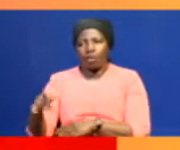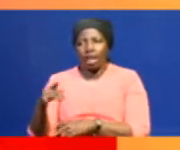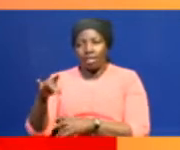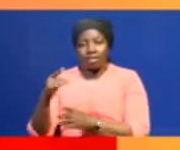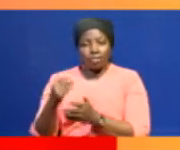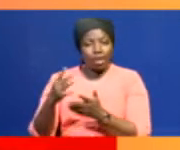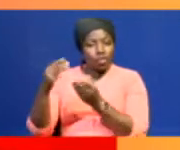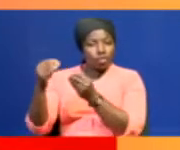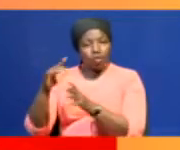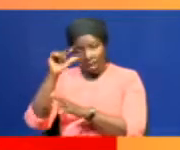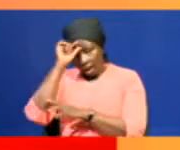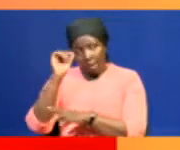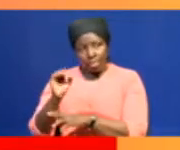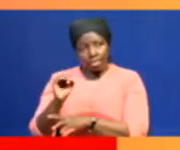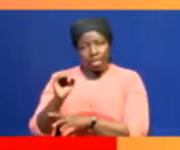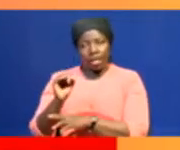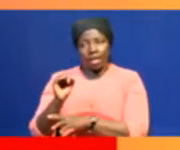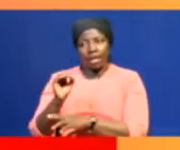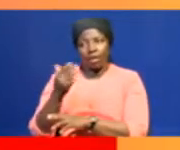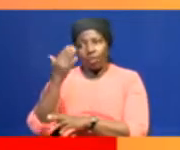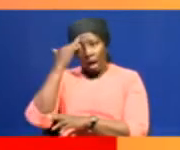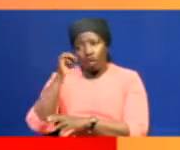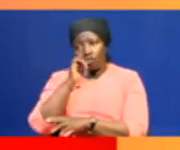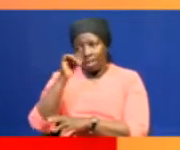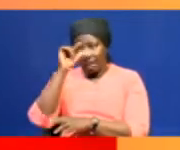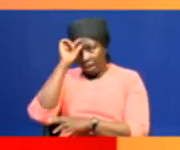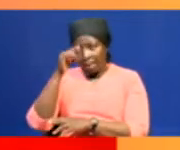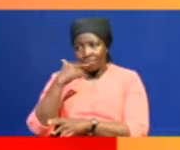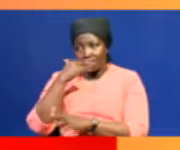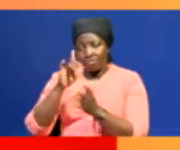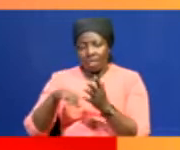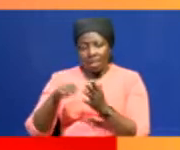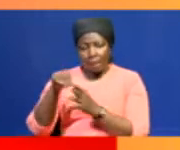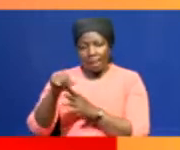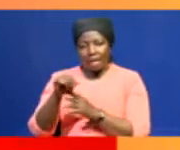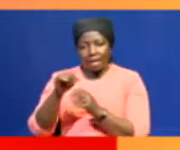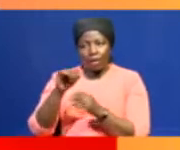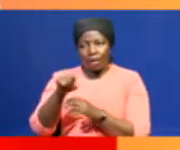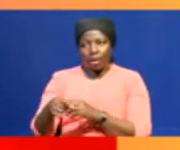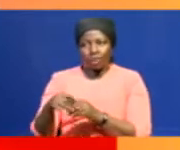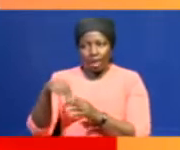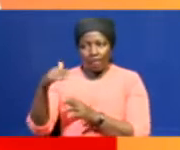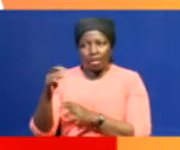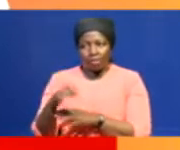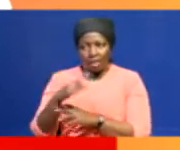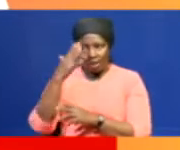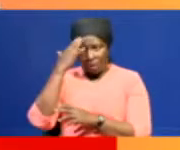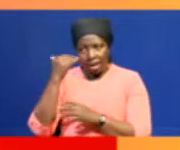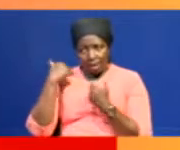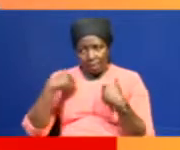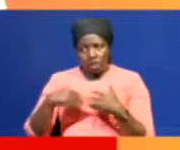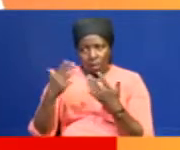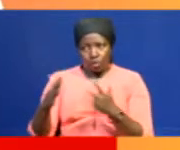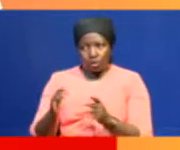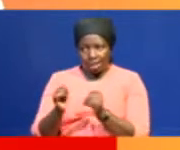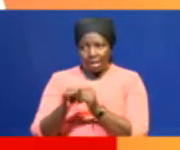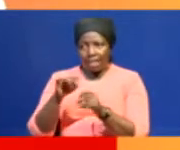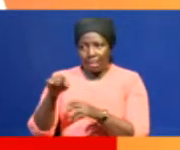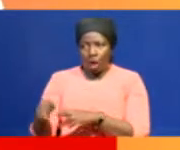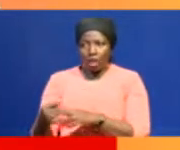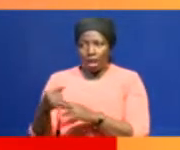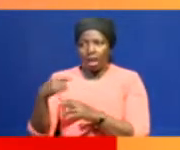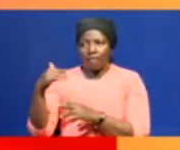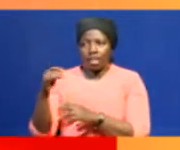ingieni, lipeni 1000 kwa mwezi? Kwa maana mimi napoteza karibu 10000 kwa mwezi ya kupatiana hongo. Kwa nini sikulipe genuinely